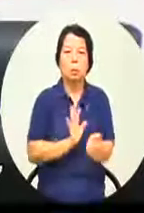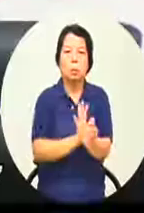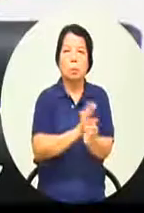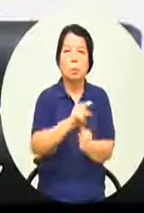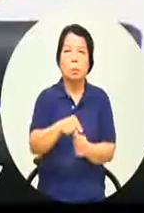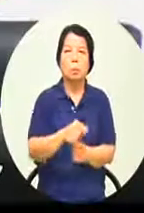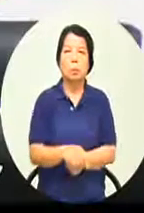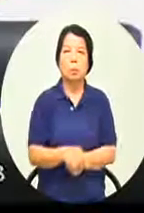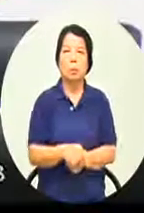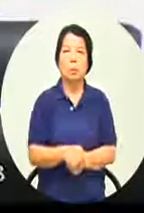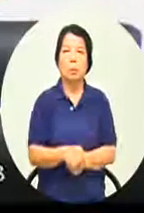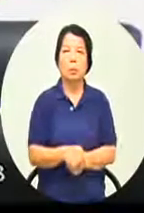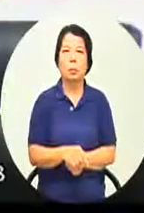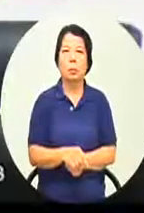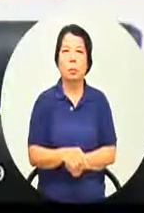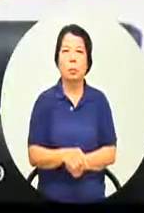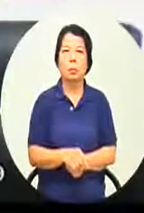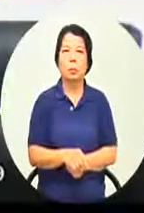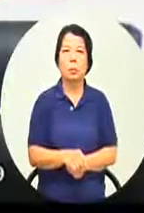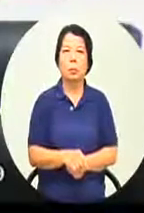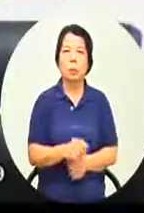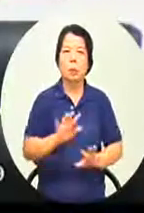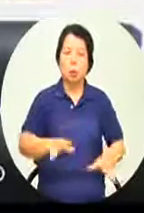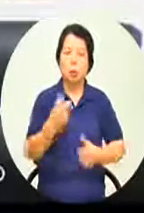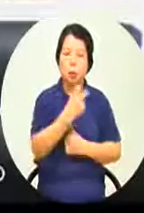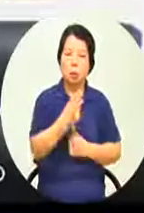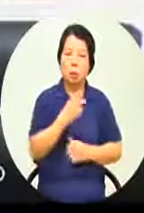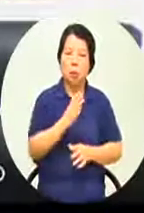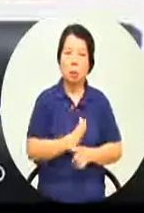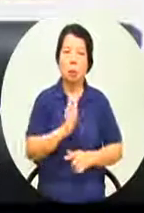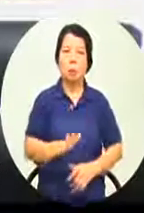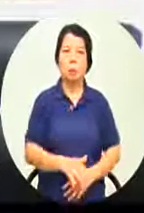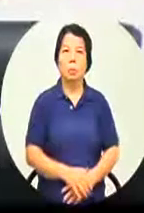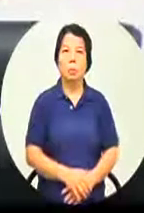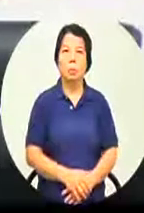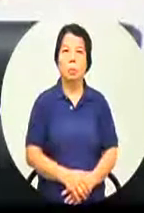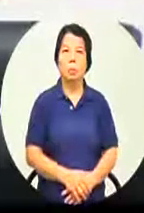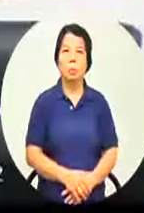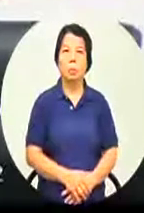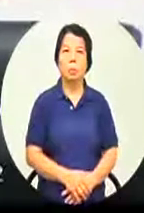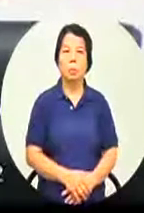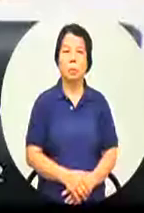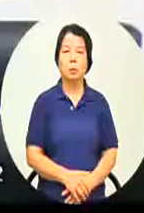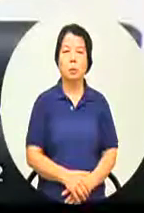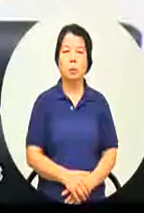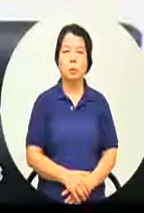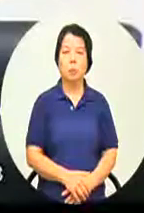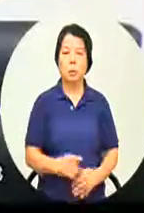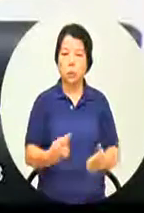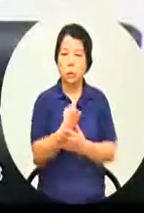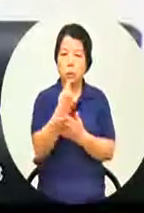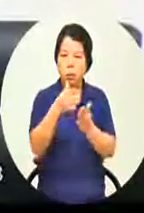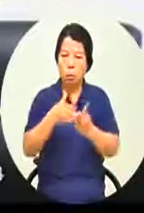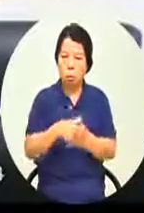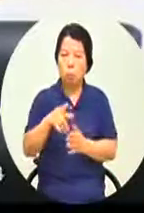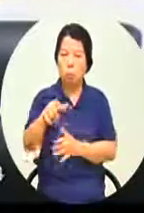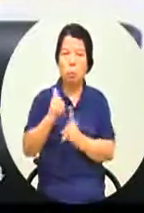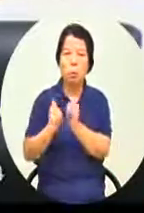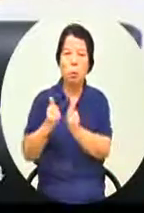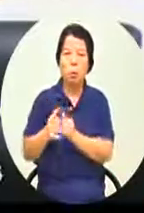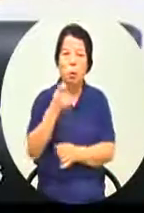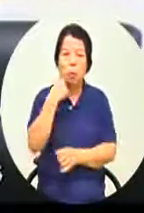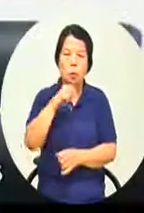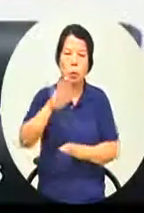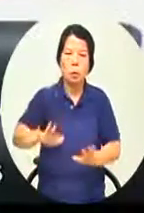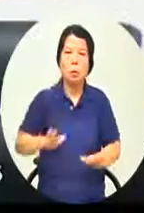又说你们现在都还在检讨，我待会给你时间你说明一下，你们又说只要当地居民愿意把他们